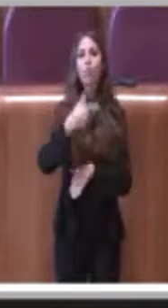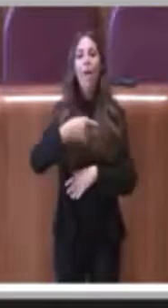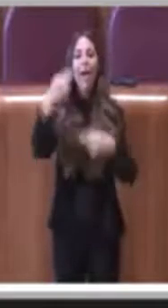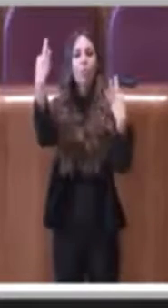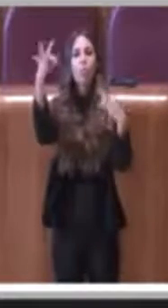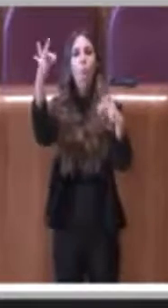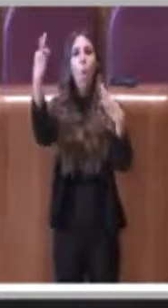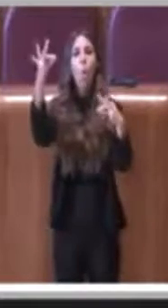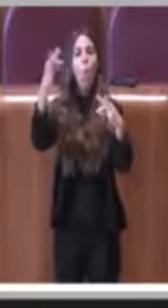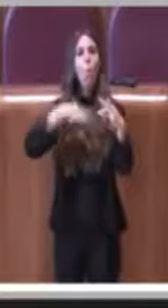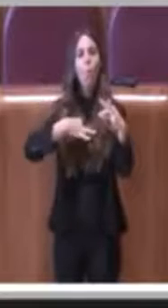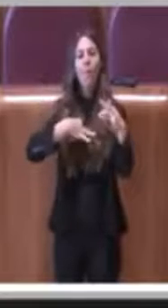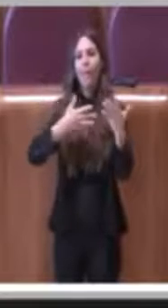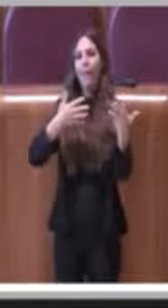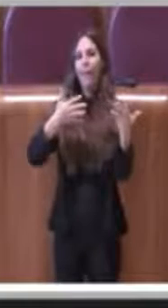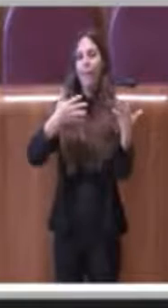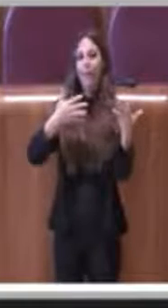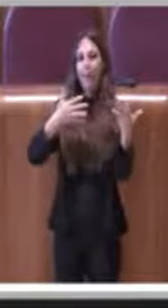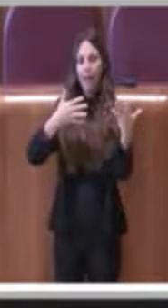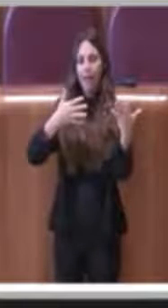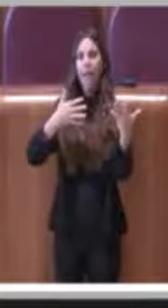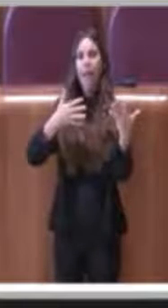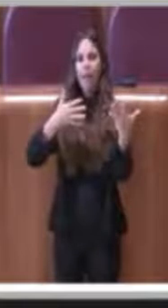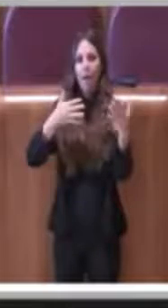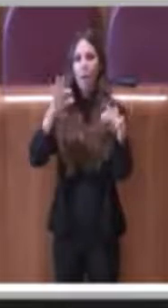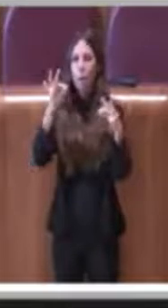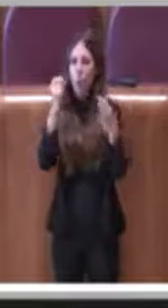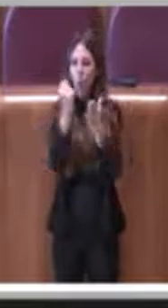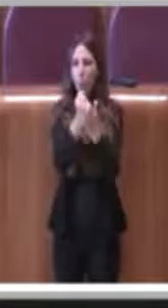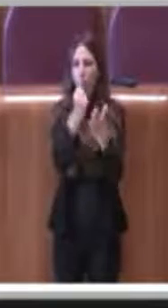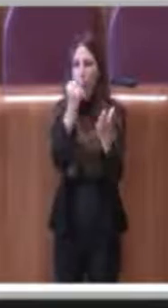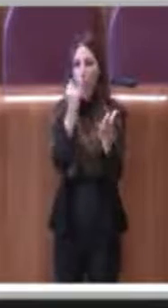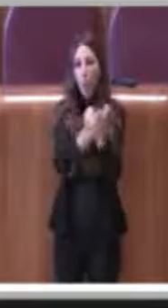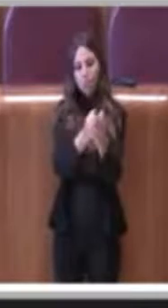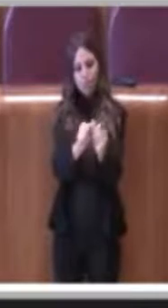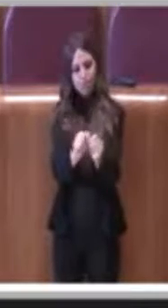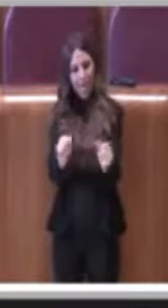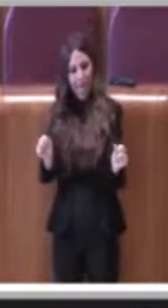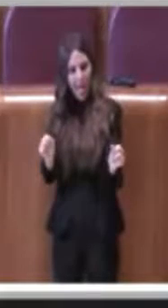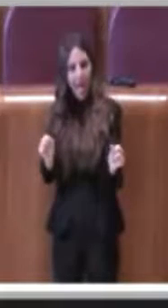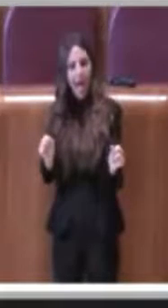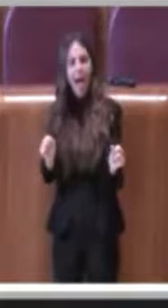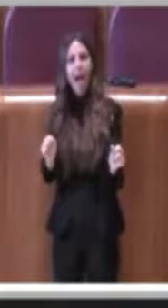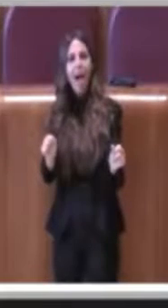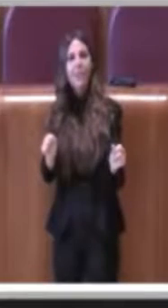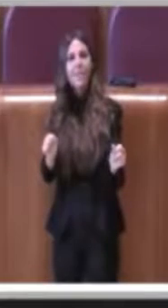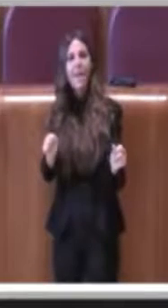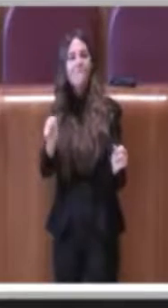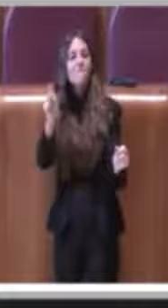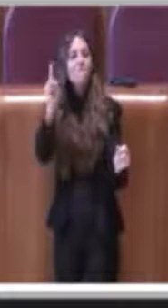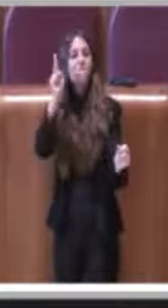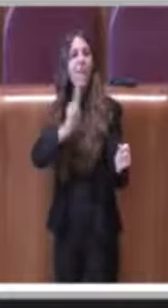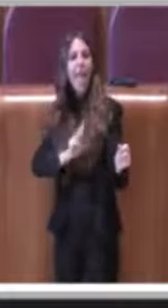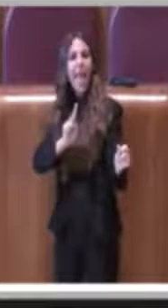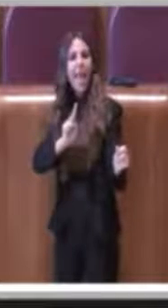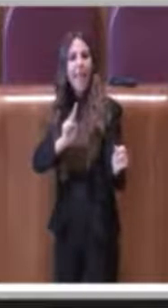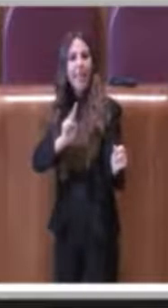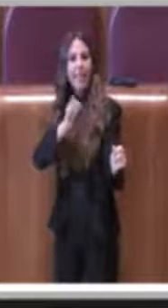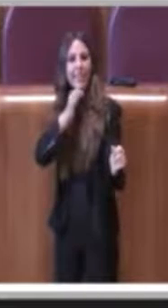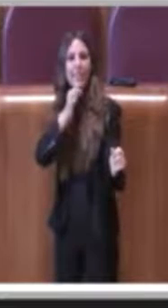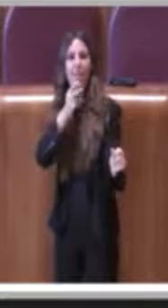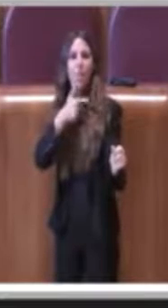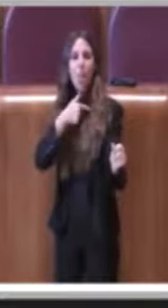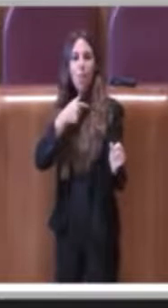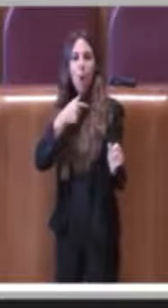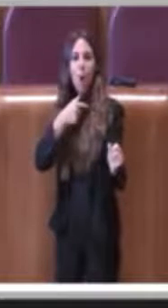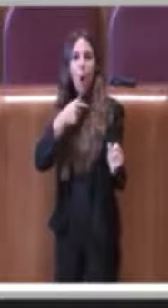documento veramente declinato nei confronti sulla base del Green Deal, di cui ormai si parla tanto, no? Transizione ecologica,